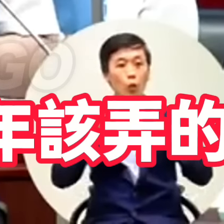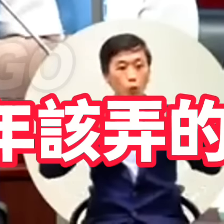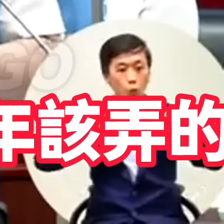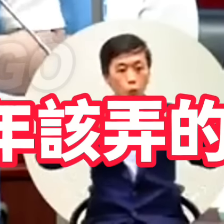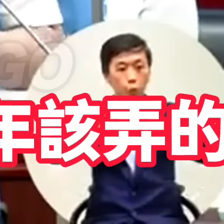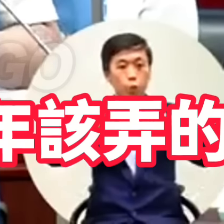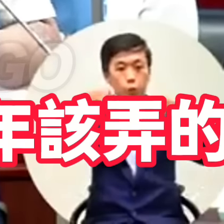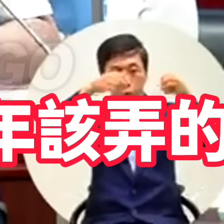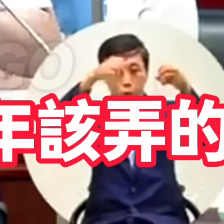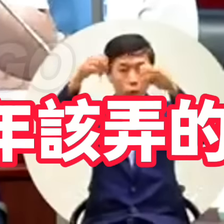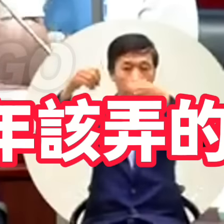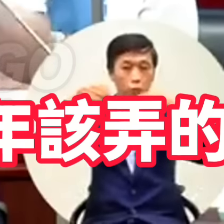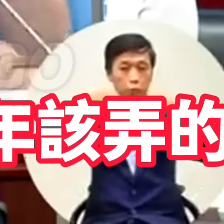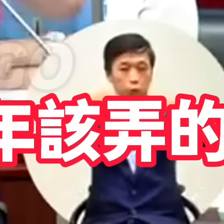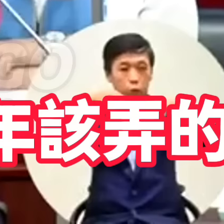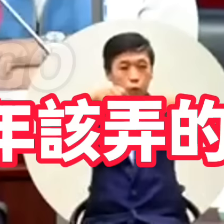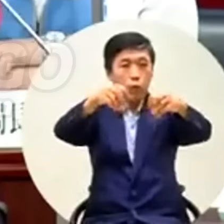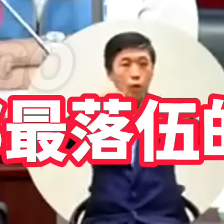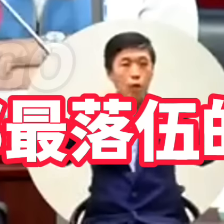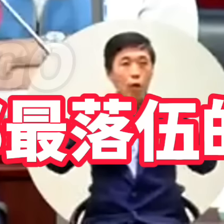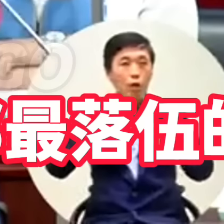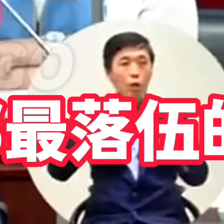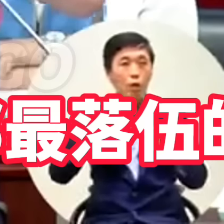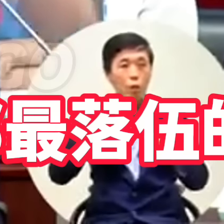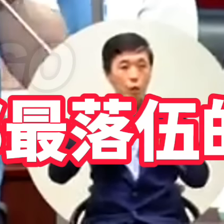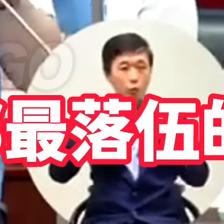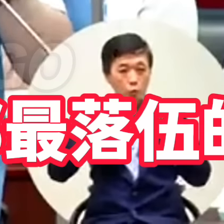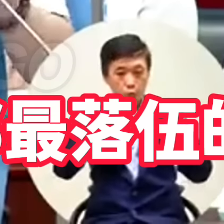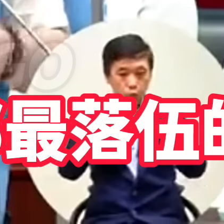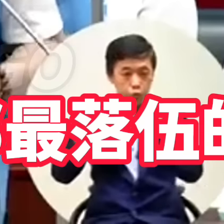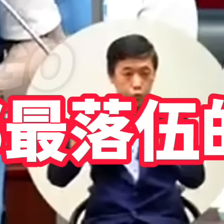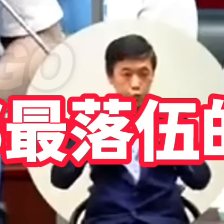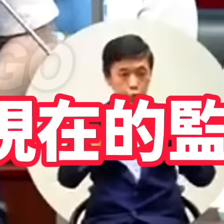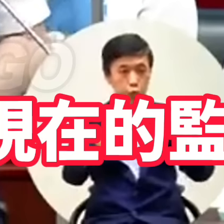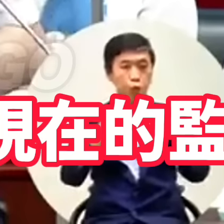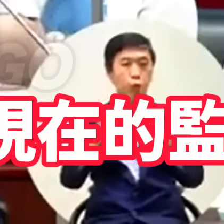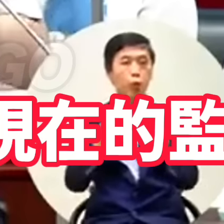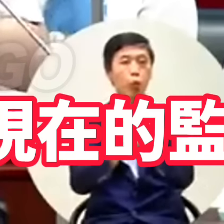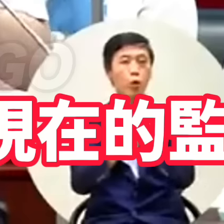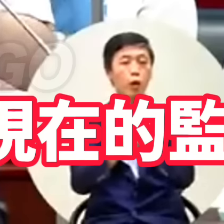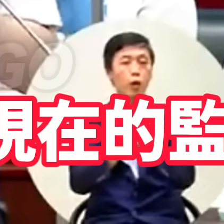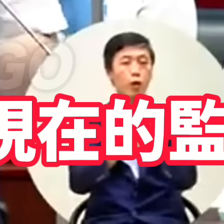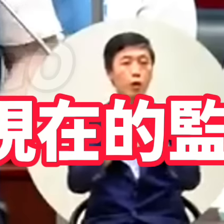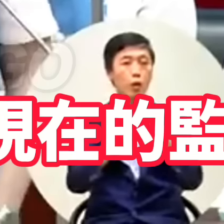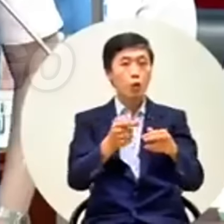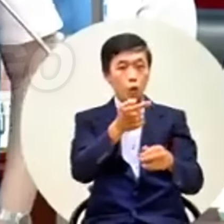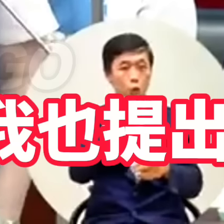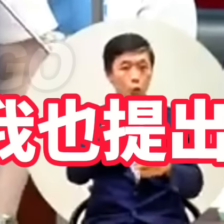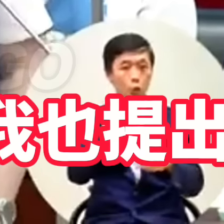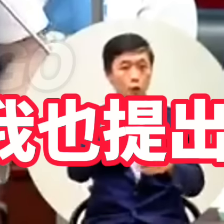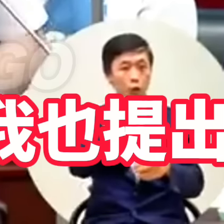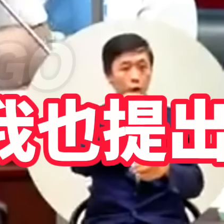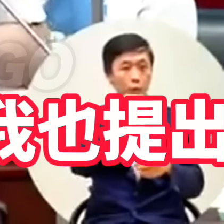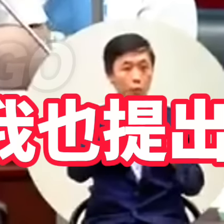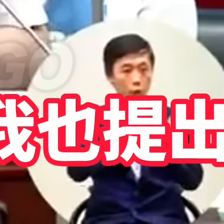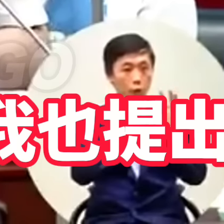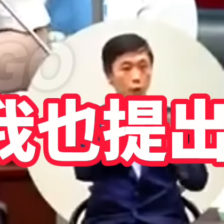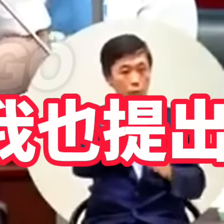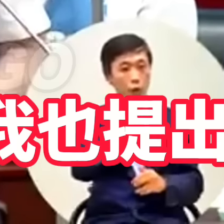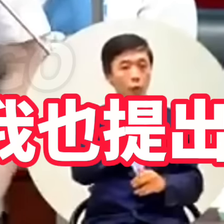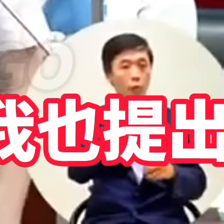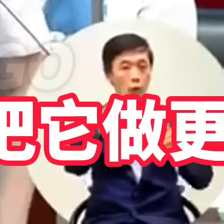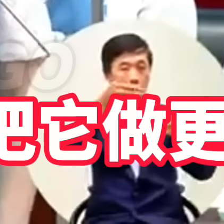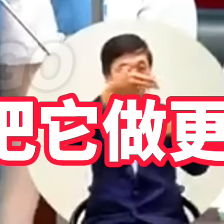明年该弄的都把它弄完。那最落伍的，我们现在的监视器，说实在我也提出